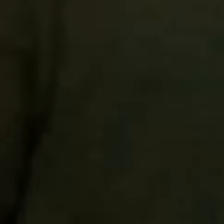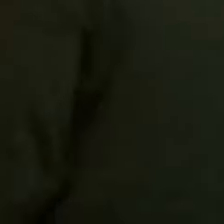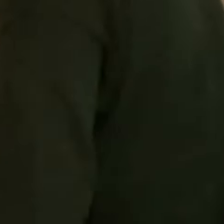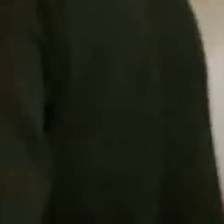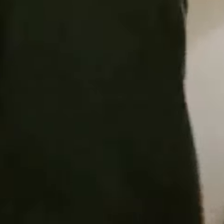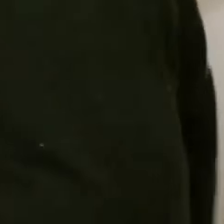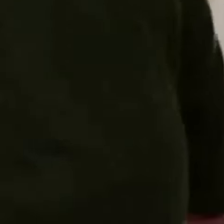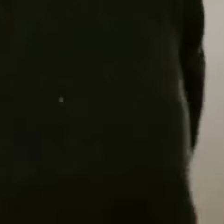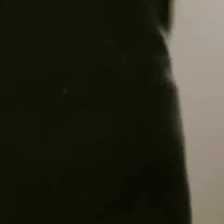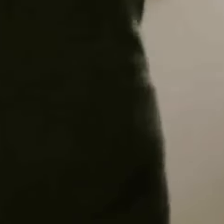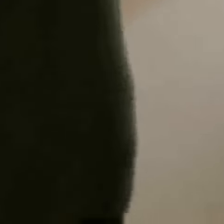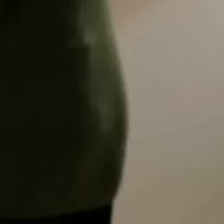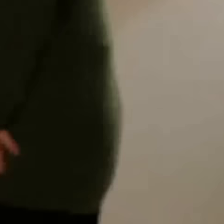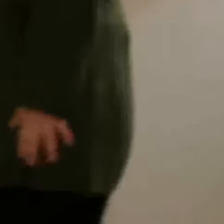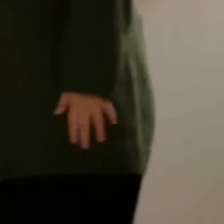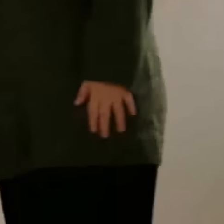Fahriye kapıya kalktı.